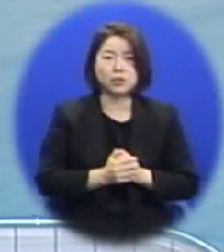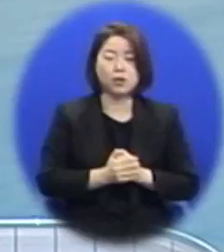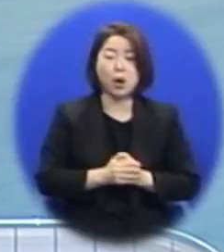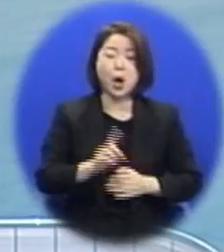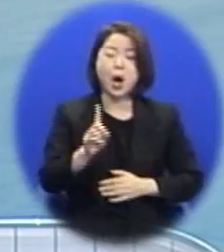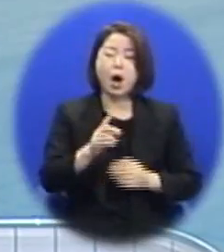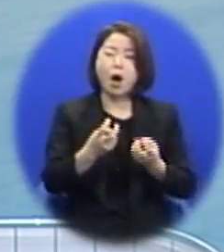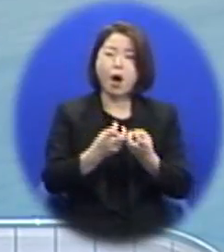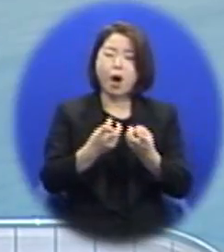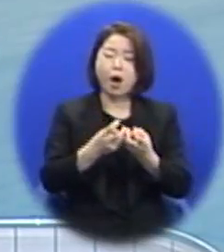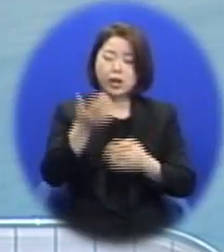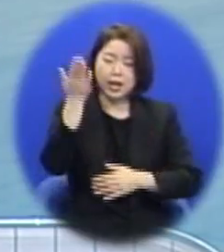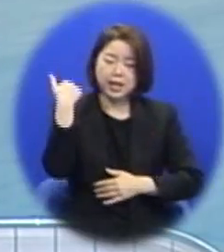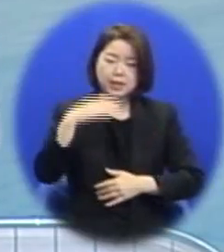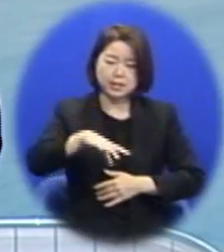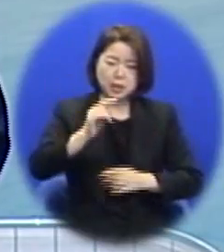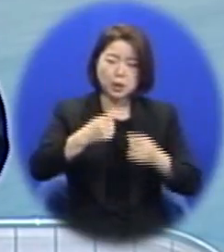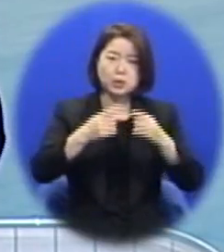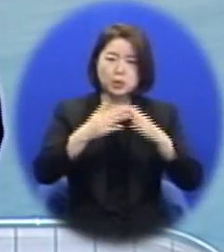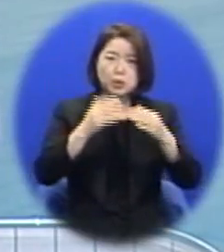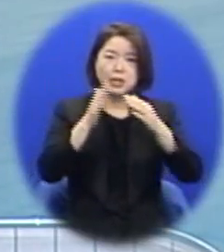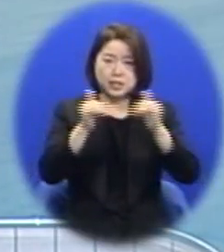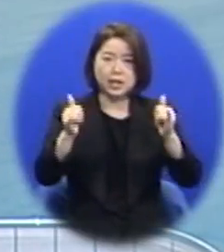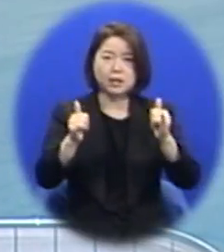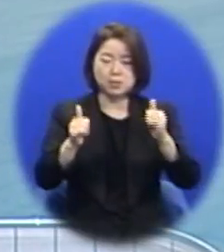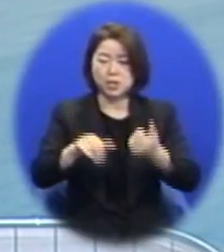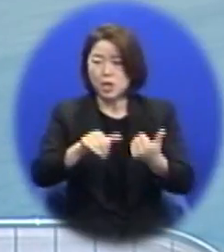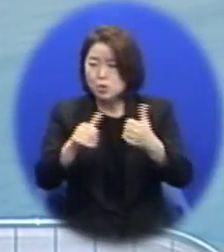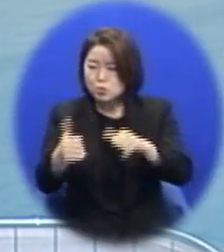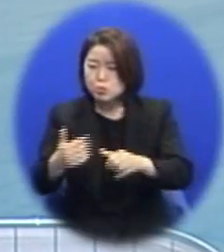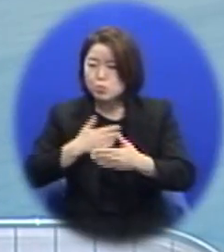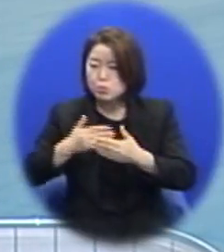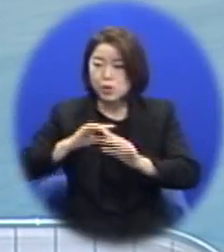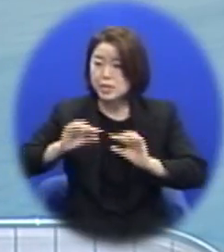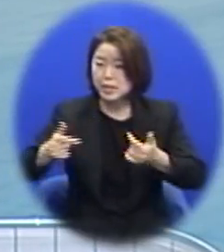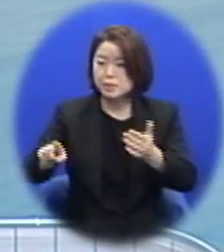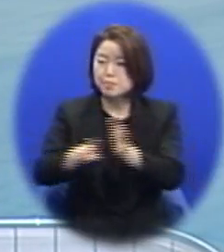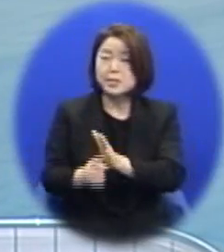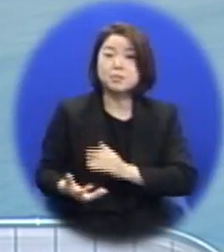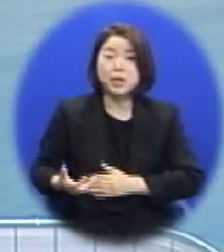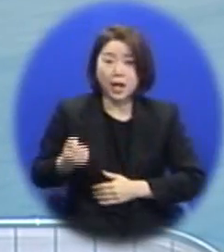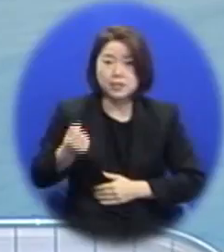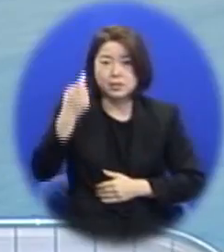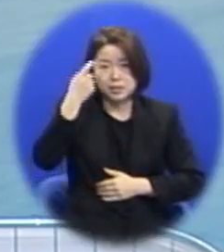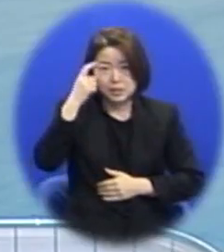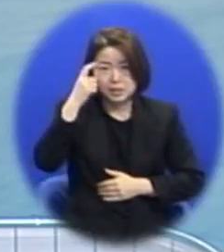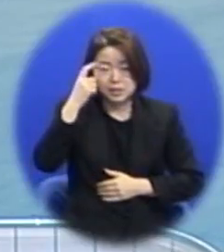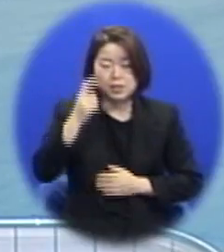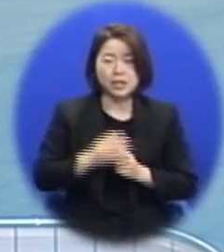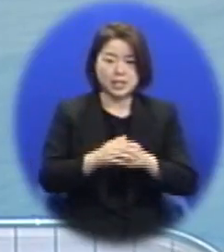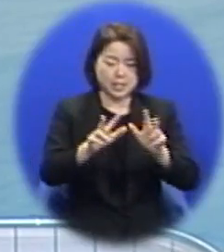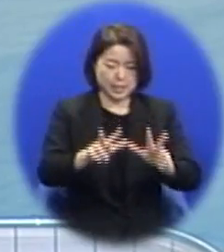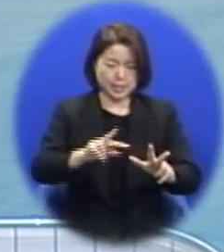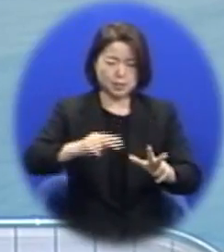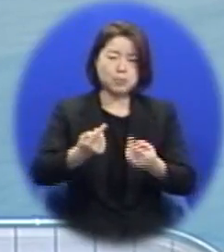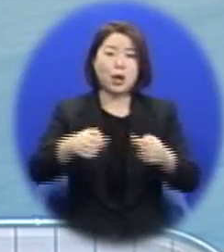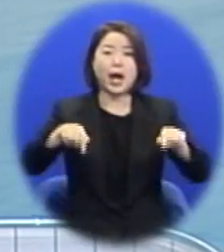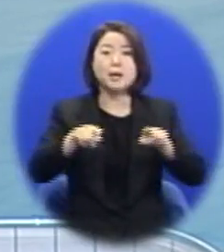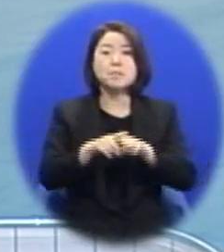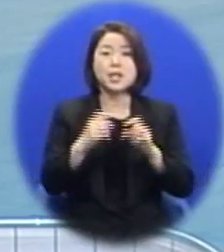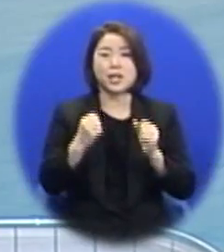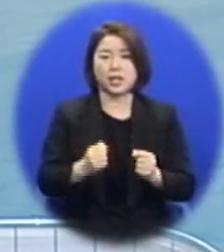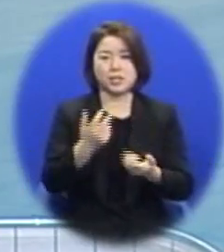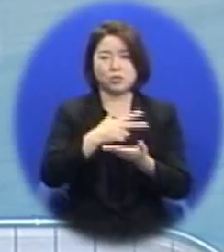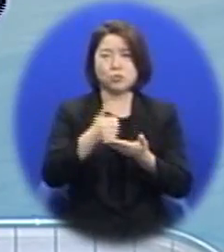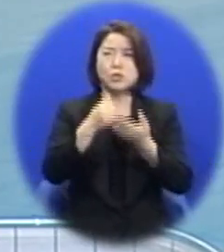그때 당시에 초대교회 성도들이 죽음을 두려워하지 않는 믿음을 가질 수 있었는지 지금도 함께 하시는 그